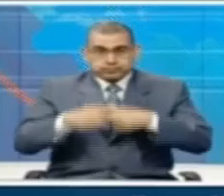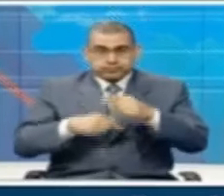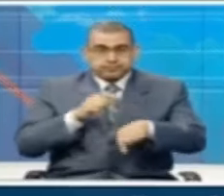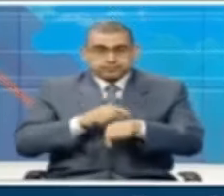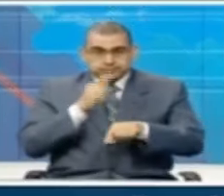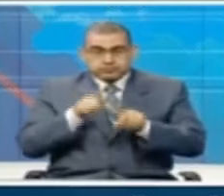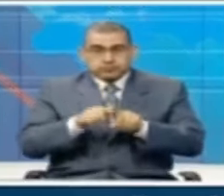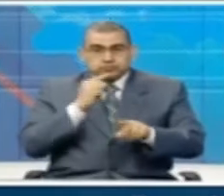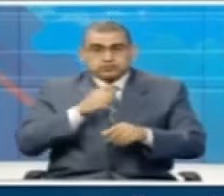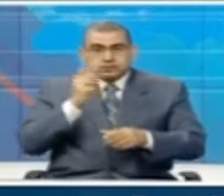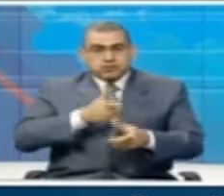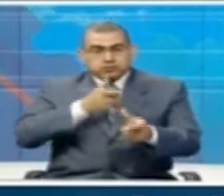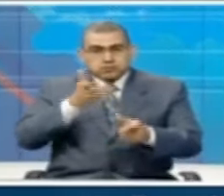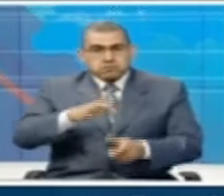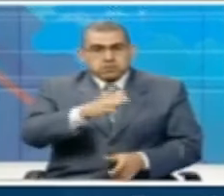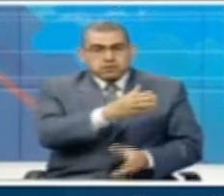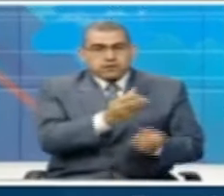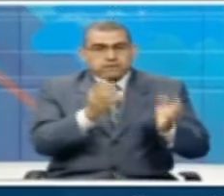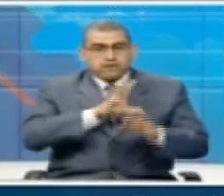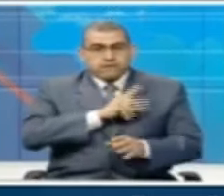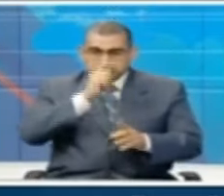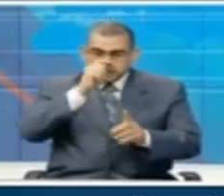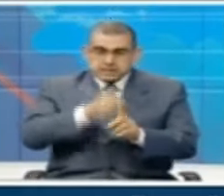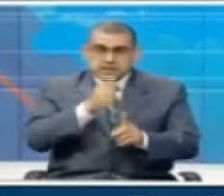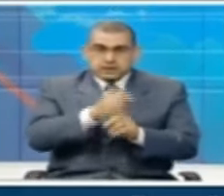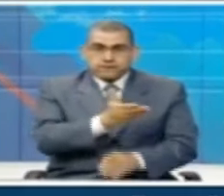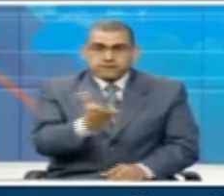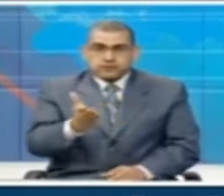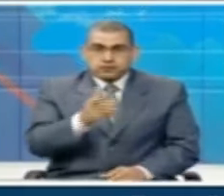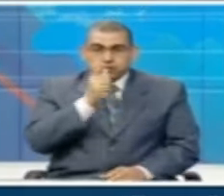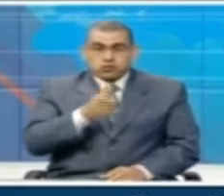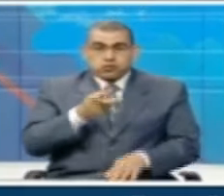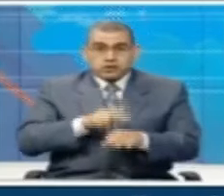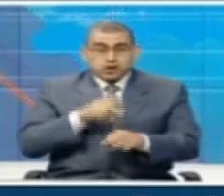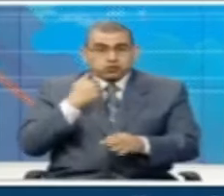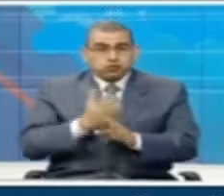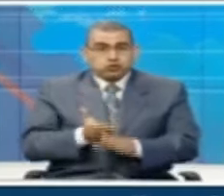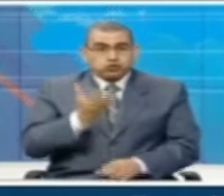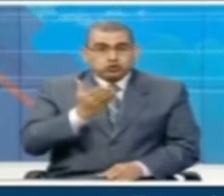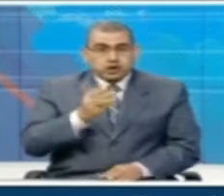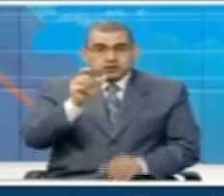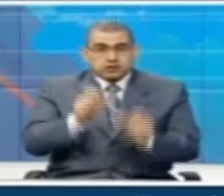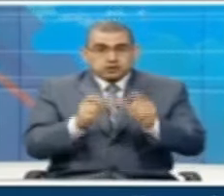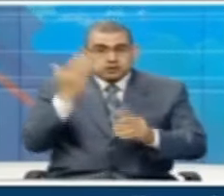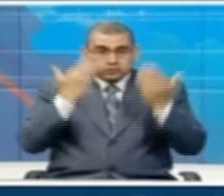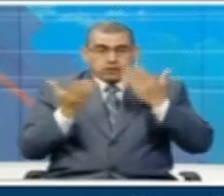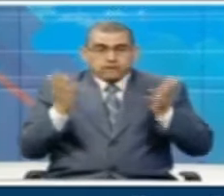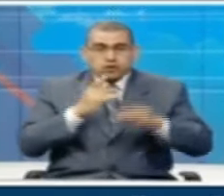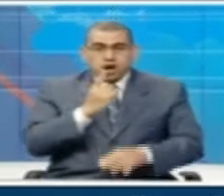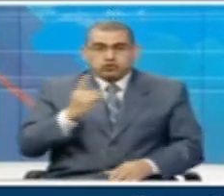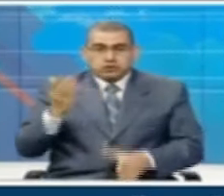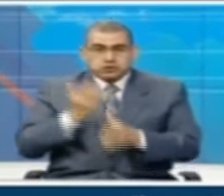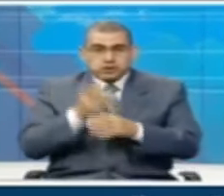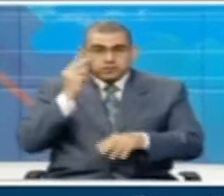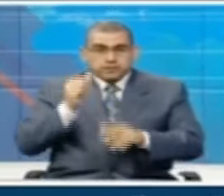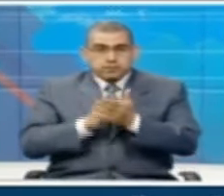استمرار ارتكاب العديد من المجازر والانتهاكات بحق الفلسطينيين في القطاع. فقد استشهد وأصيب العشرات جراء استهداف